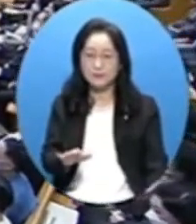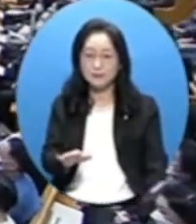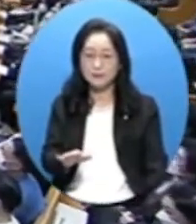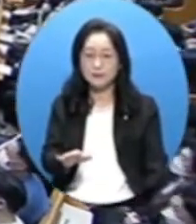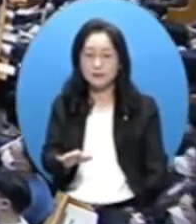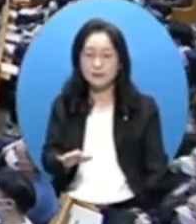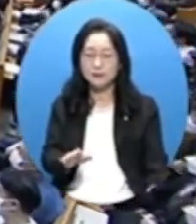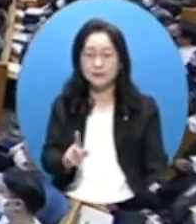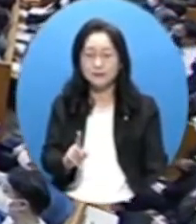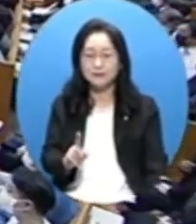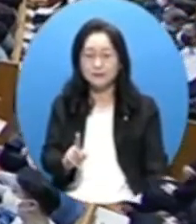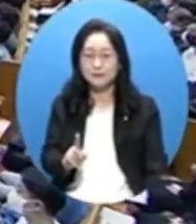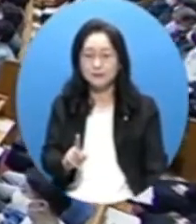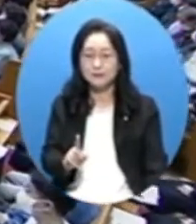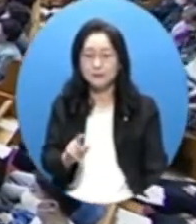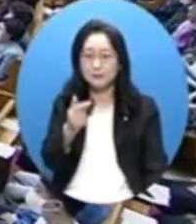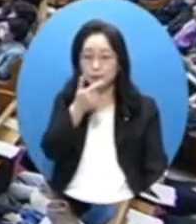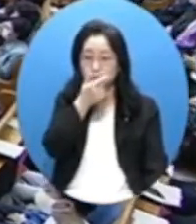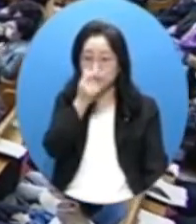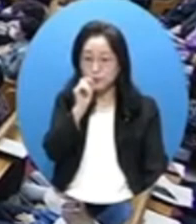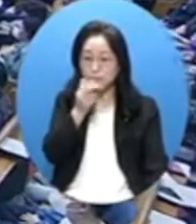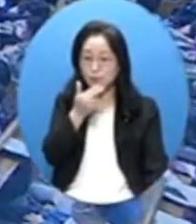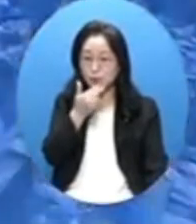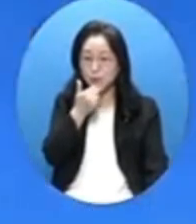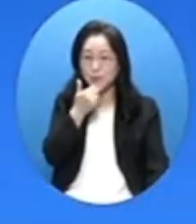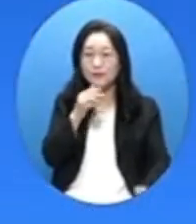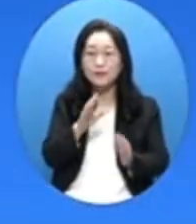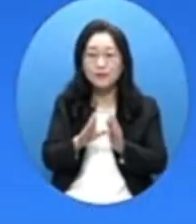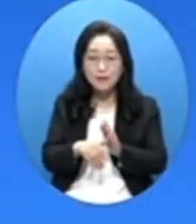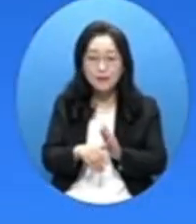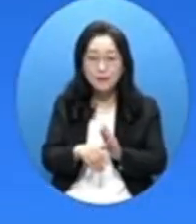하나 부족함이 없을 때